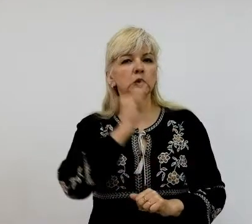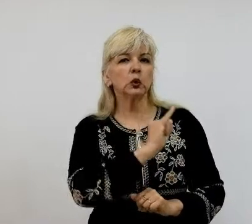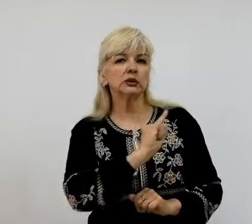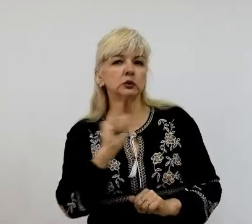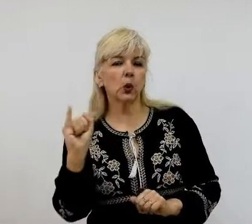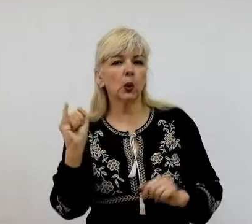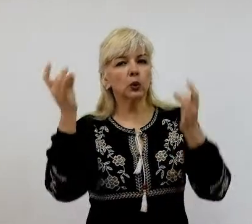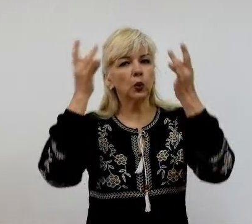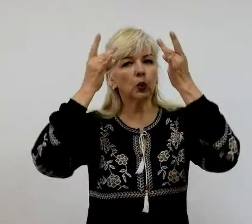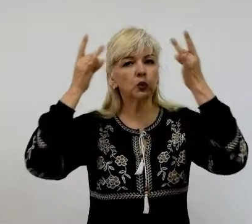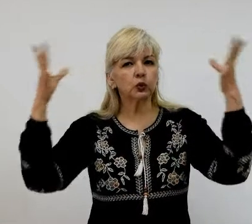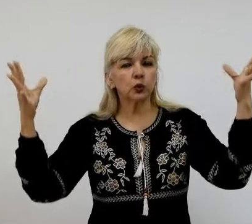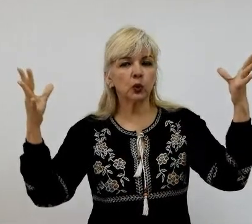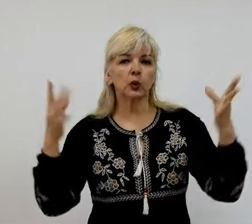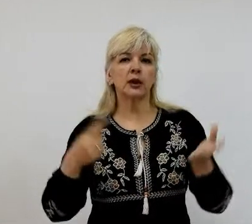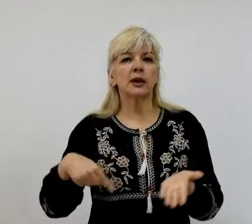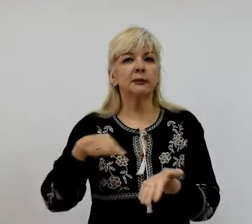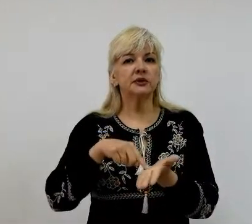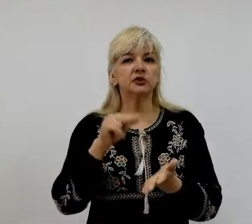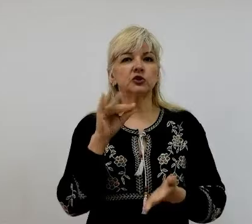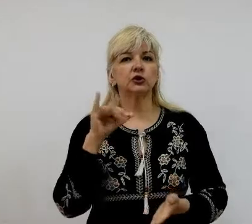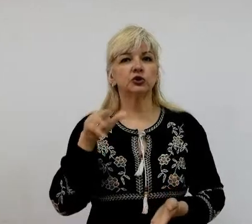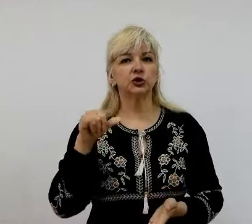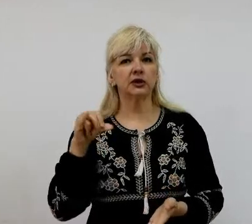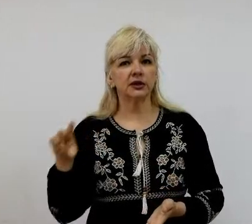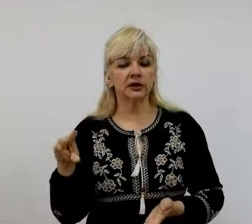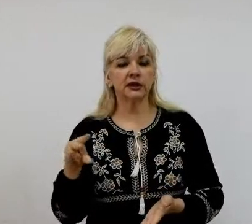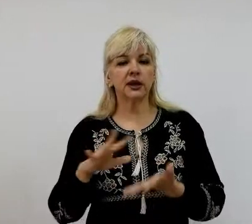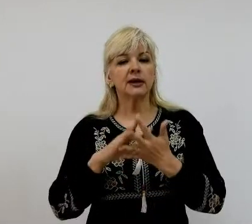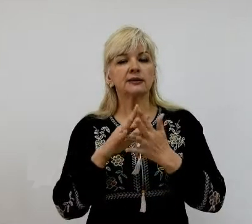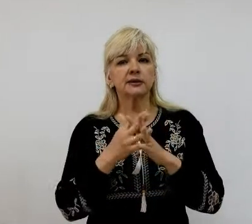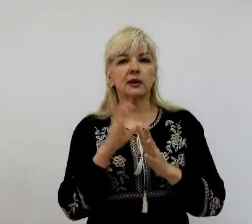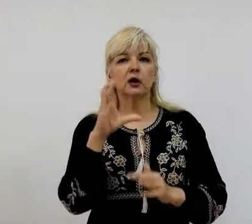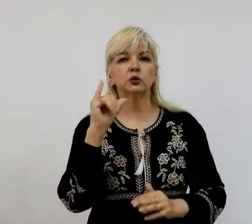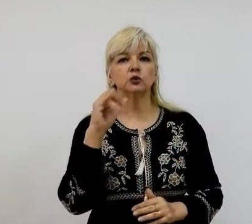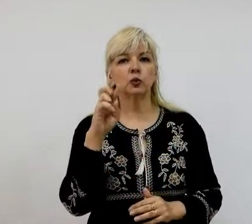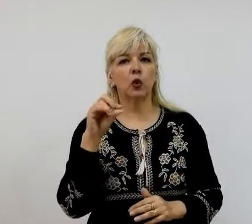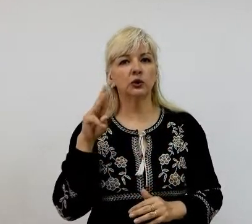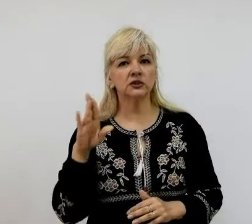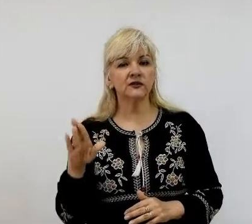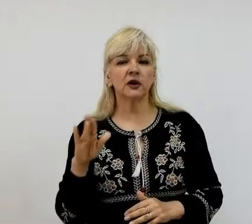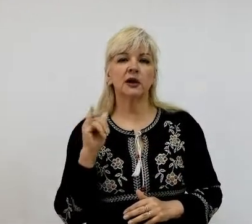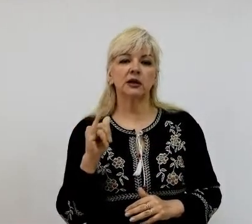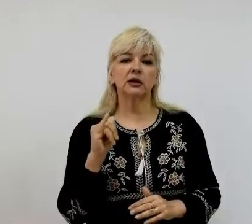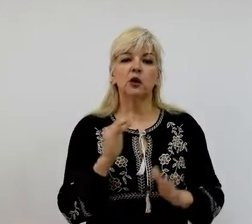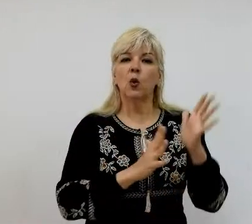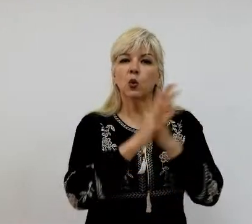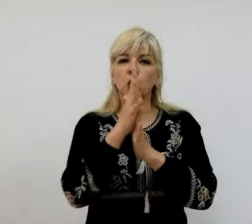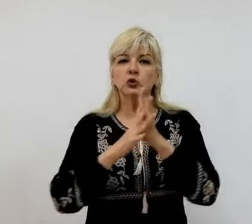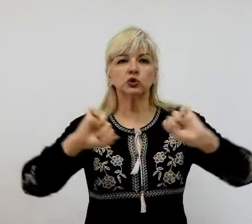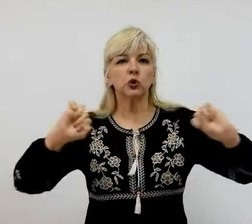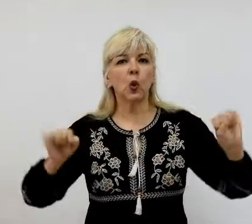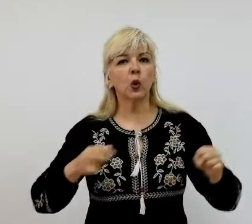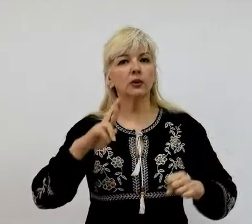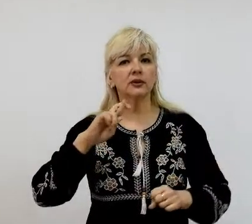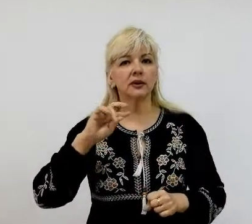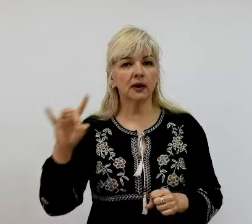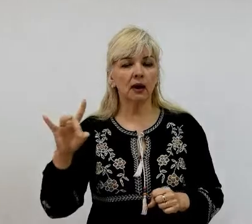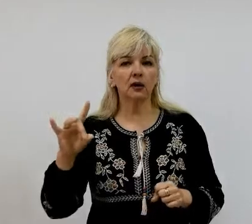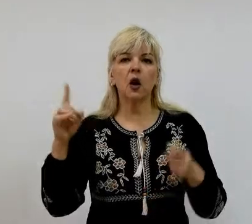році, коли відбулися урочисті заходи з нагоди 400-річчя від дня народження Богдана Хмельницького,